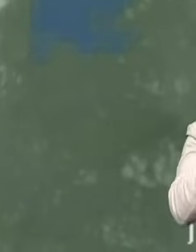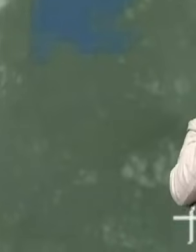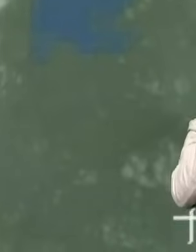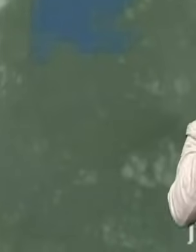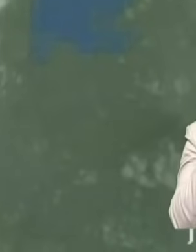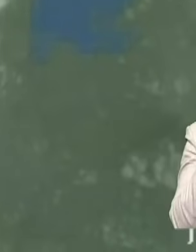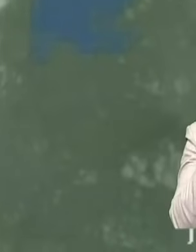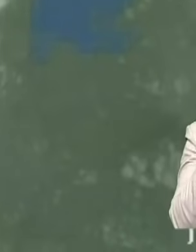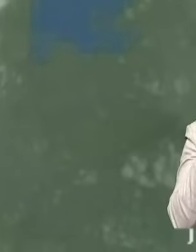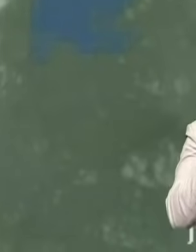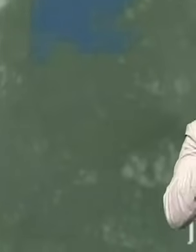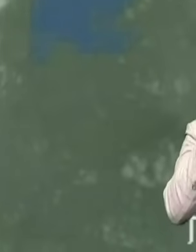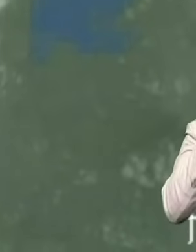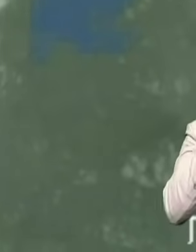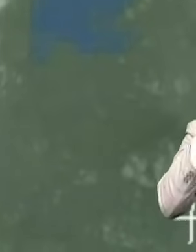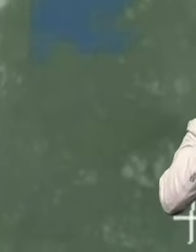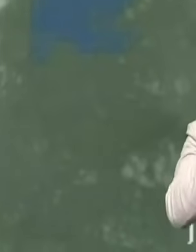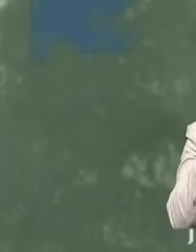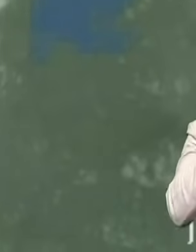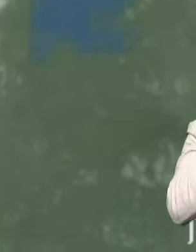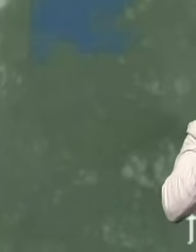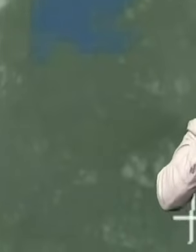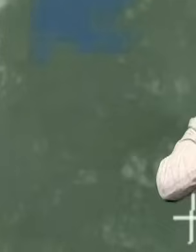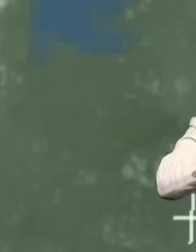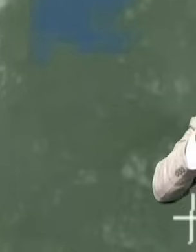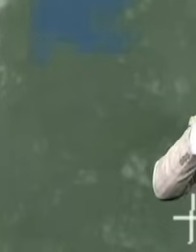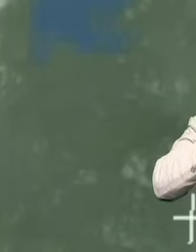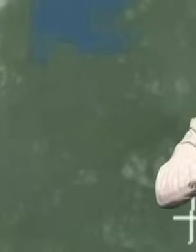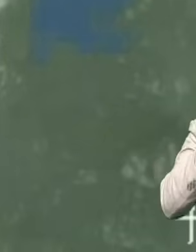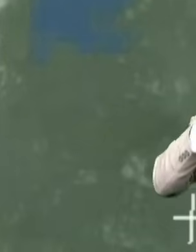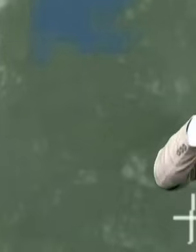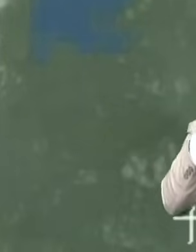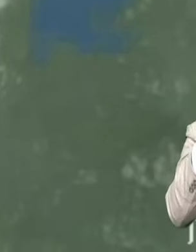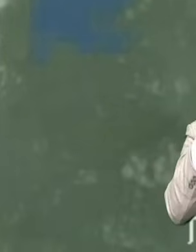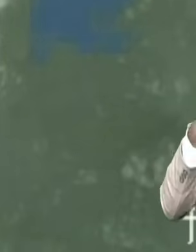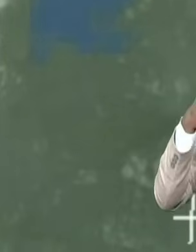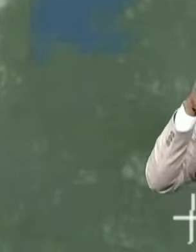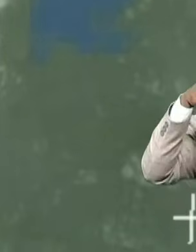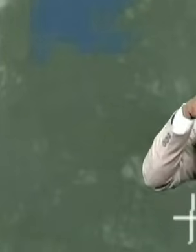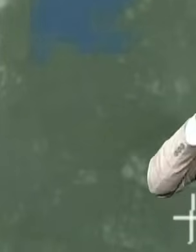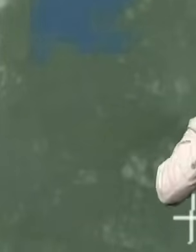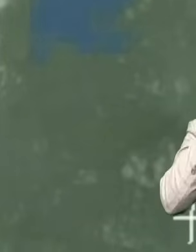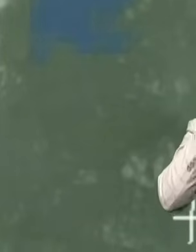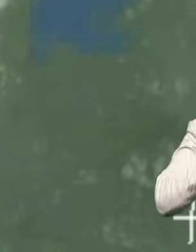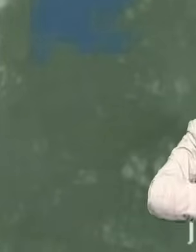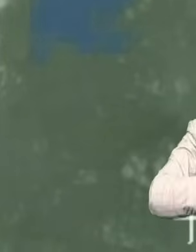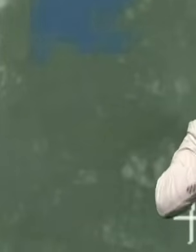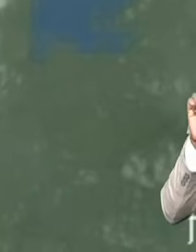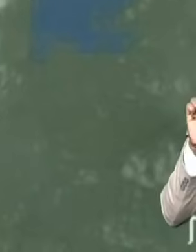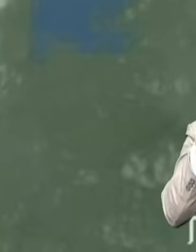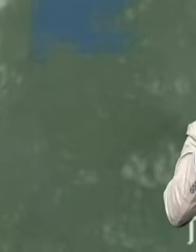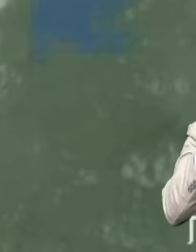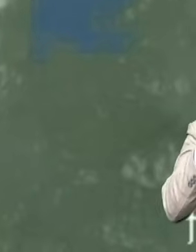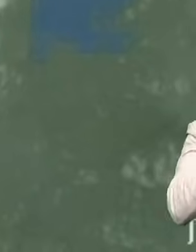y'igicamunsi ibicu byakomeje kwiyongera ndetse n'umuyaga uhereye bituma tugira imvura mu majyepfo y'intara y'iburasirazuba mu turere twa Ngoma na